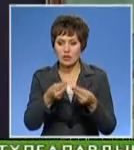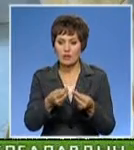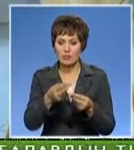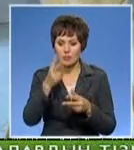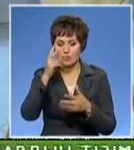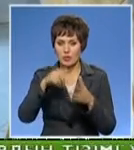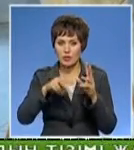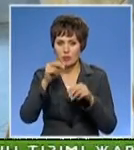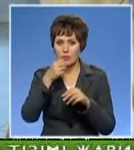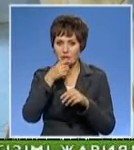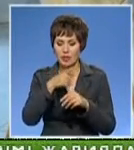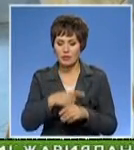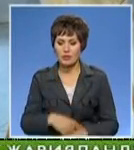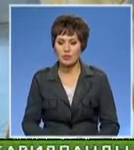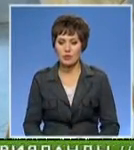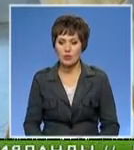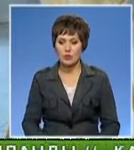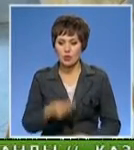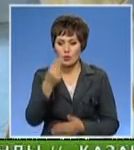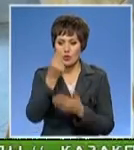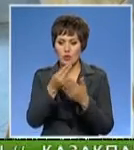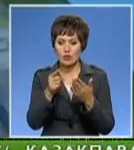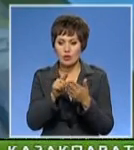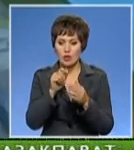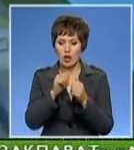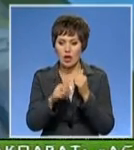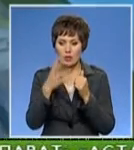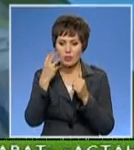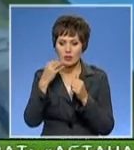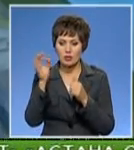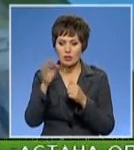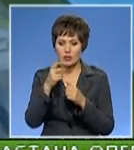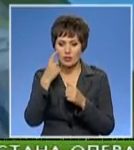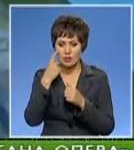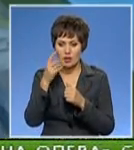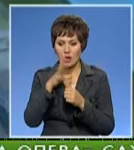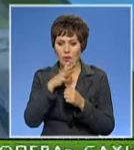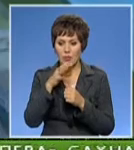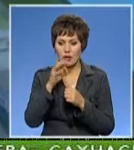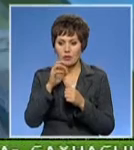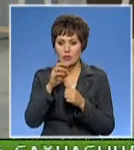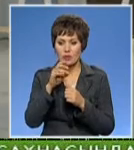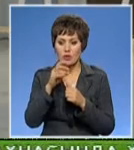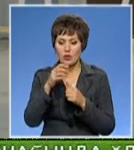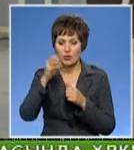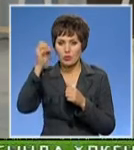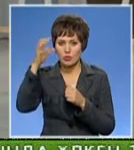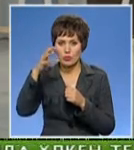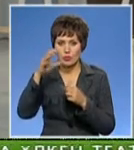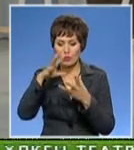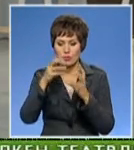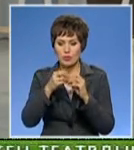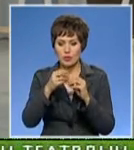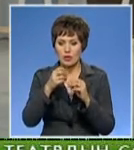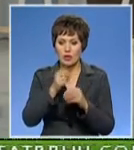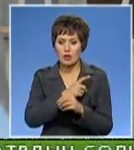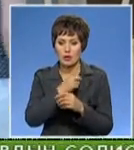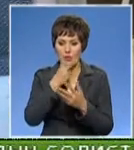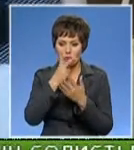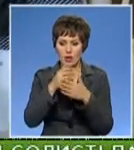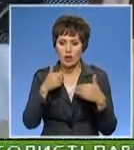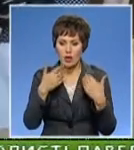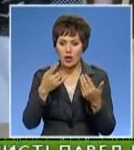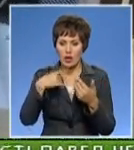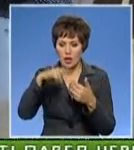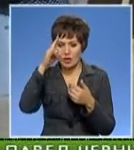сенемін. Мысалы, суретшінің мына туындысын әрбір алматылық бірден таниды. Көкжиекке батқалы жатқан күннің шұғыласын шебер бере білген суретші